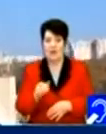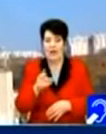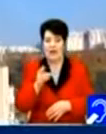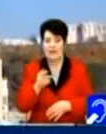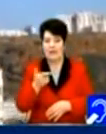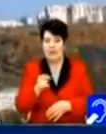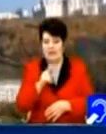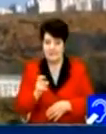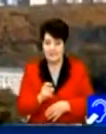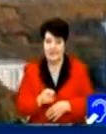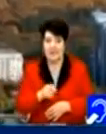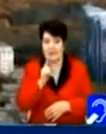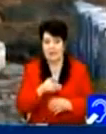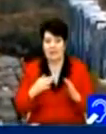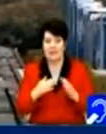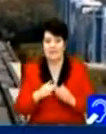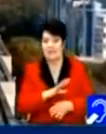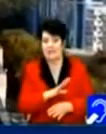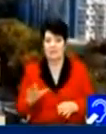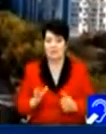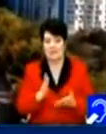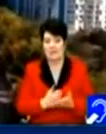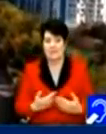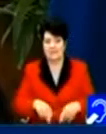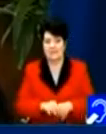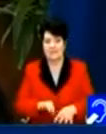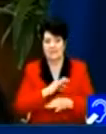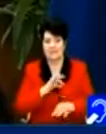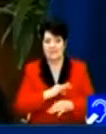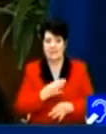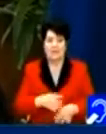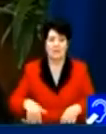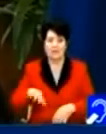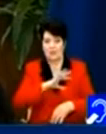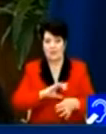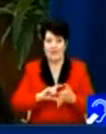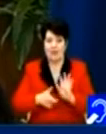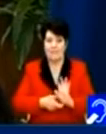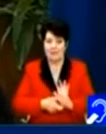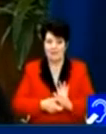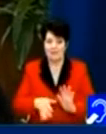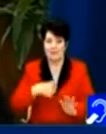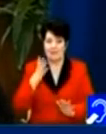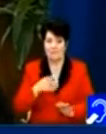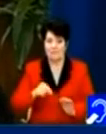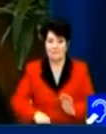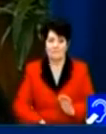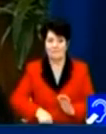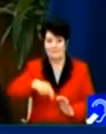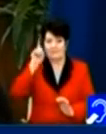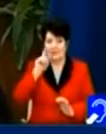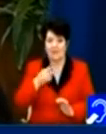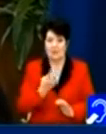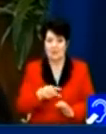Nistor Grozavu spune că în clădire nu mai există un astfel de pericol. Am fost în toate apartamentele, de la parter până la